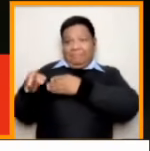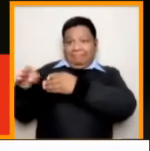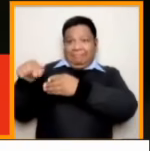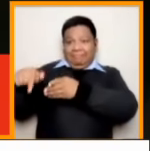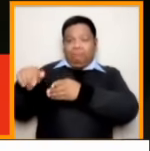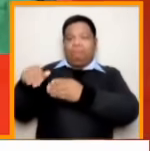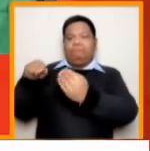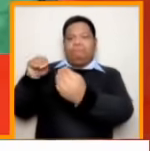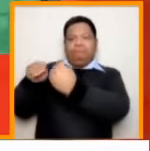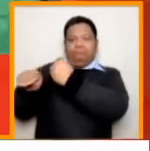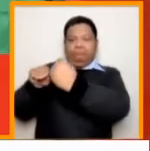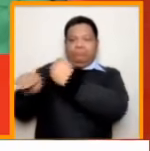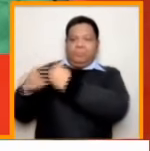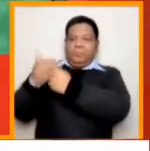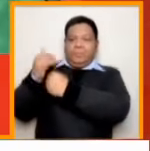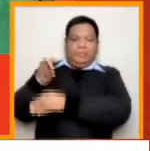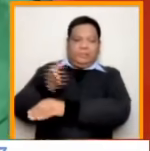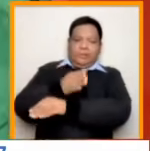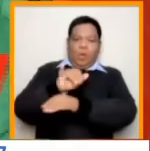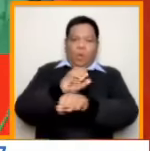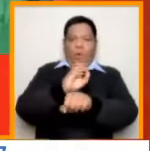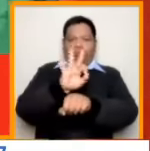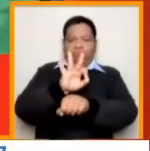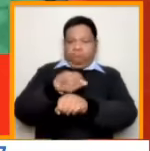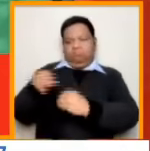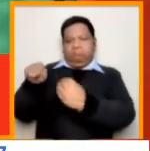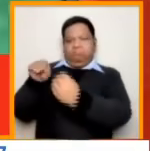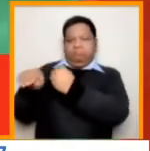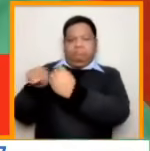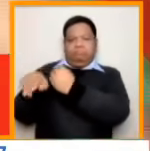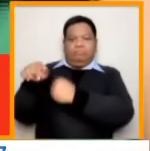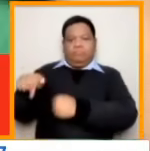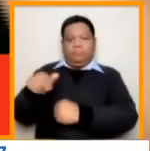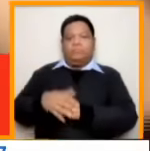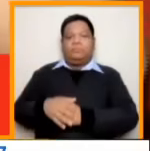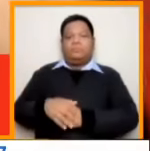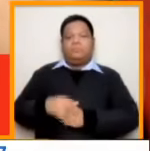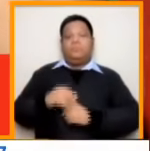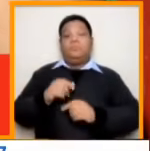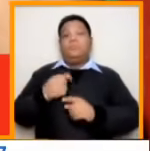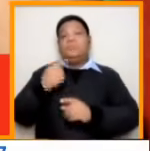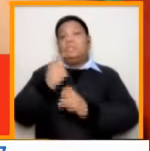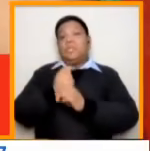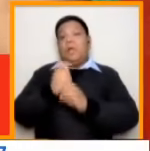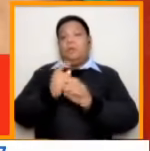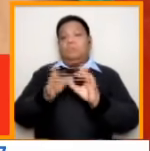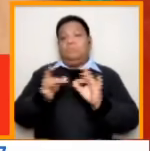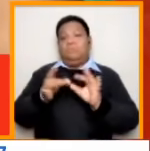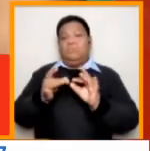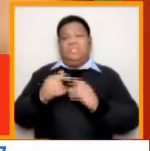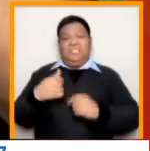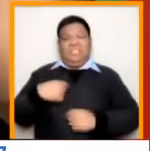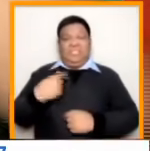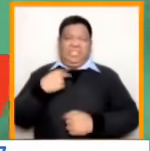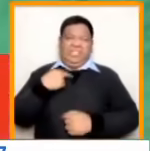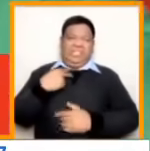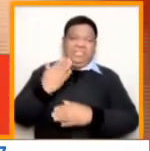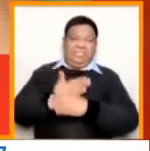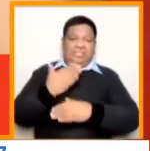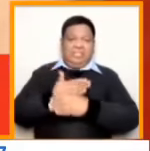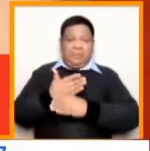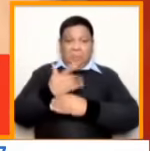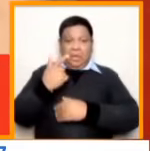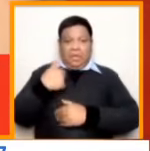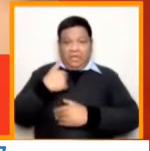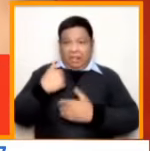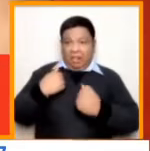daloy ng trapiko. Masyadong malaking abala kasi halimbawa tulad sa akin, yung pagdideliveran ko nandyan lang sa overpass na yan. Pagpasok